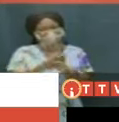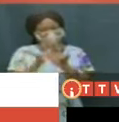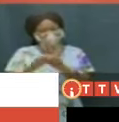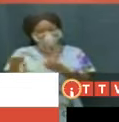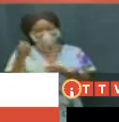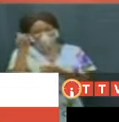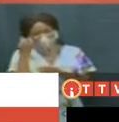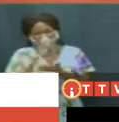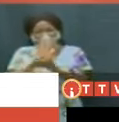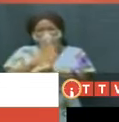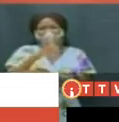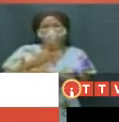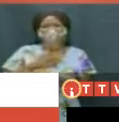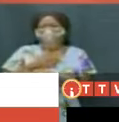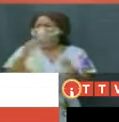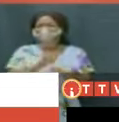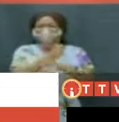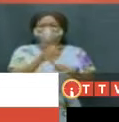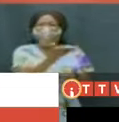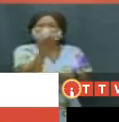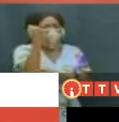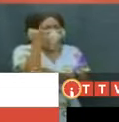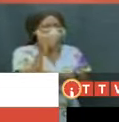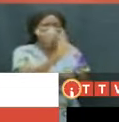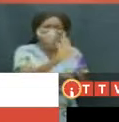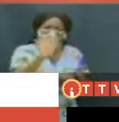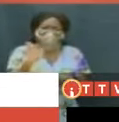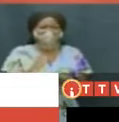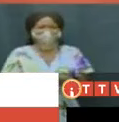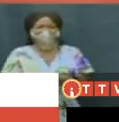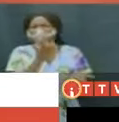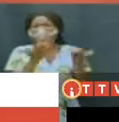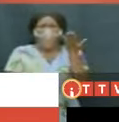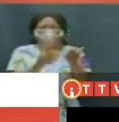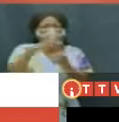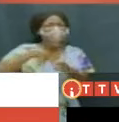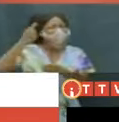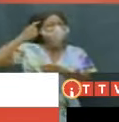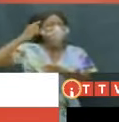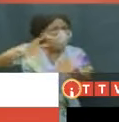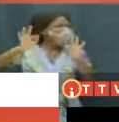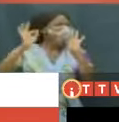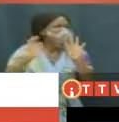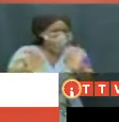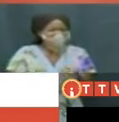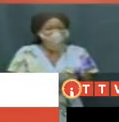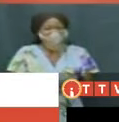iwe kandi wanzeru za mtundu wanji ndiye wadwala iwe ndamene ndithu umadwala paweka ndiye kudwala